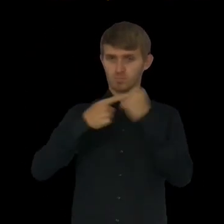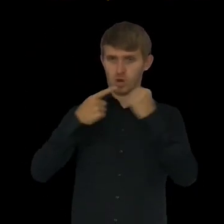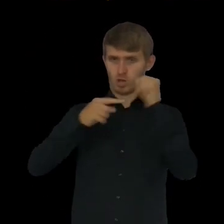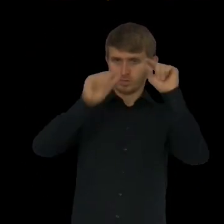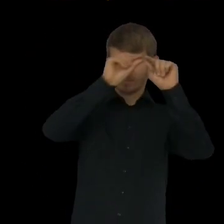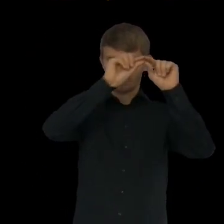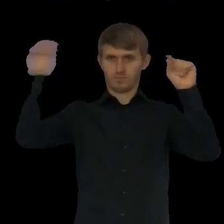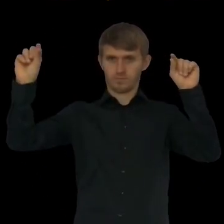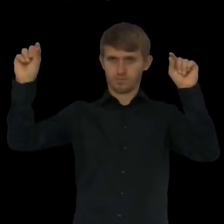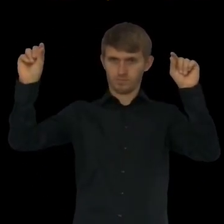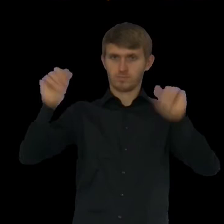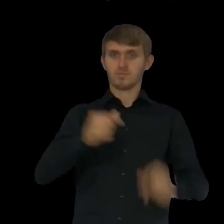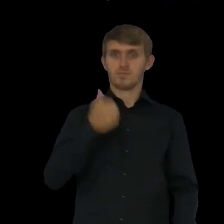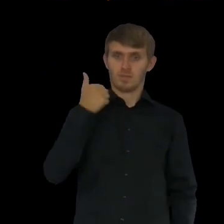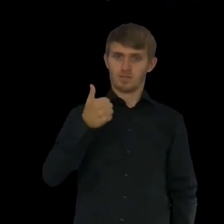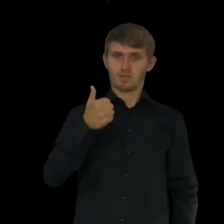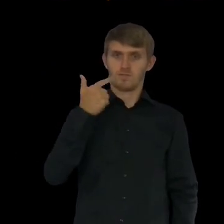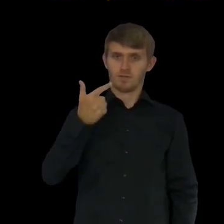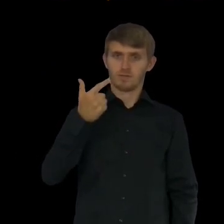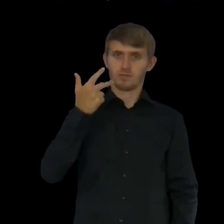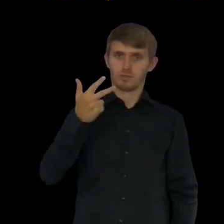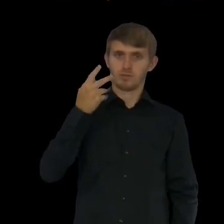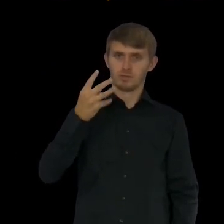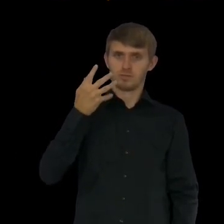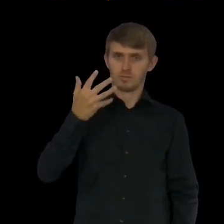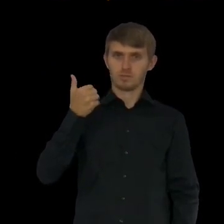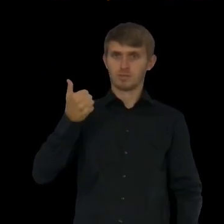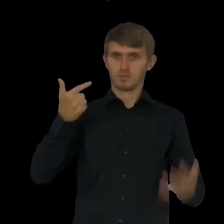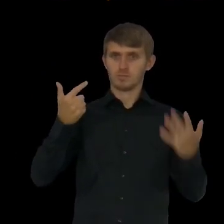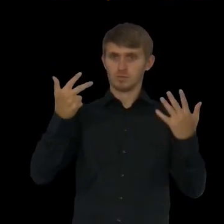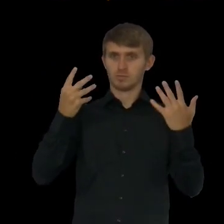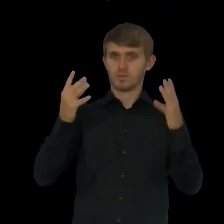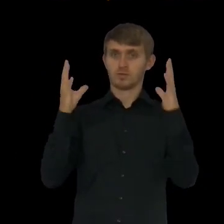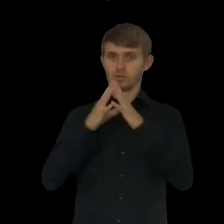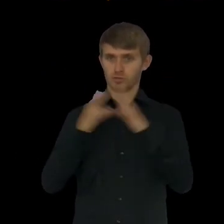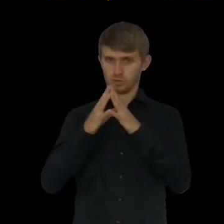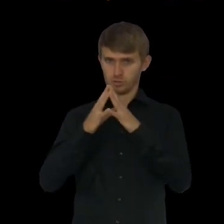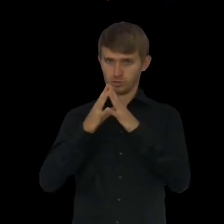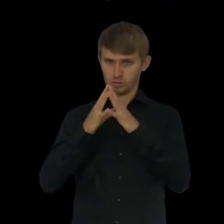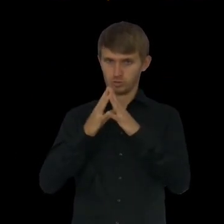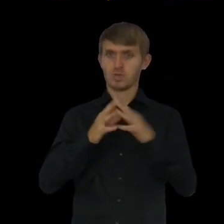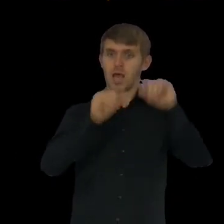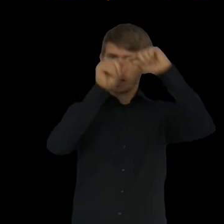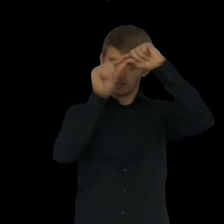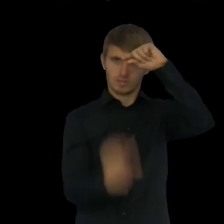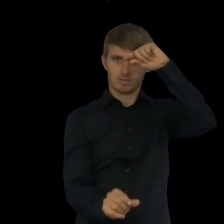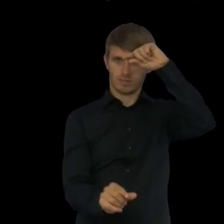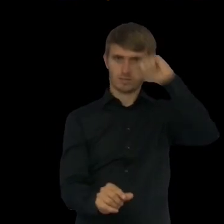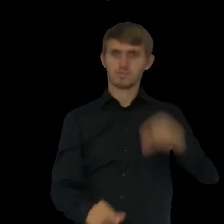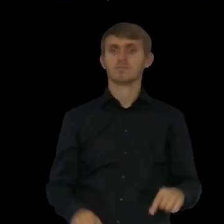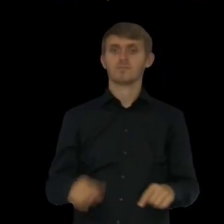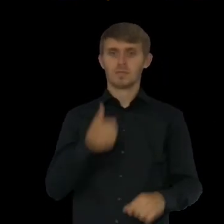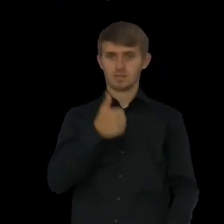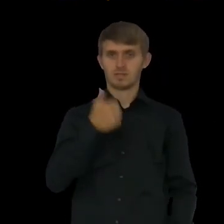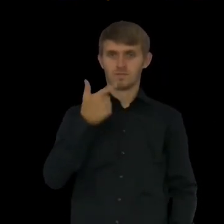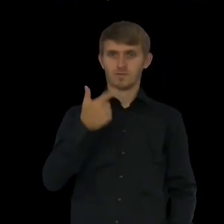raz dwa trzy cztery pięć sześć siedem osiem dziewięć dziesięć jedenaście jest 10 w kolumnie raz